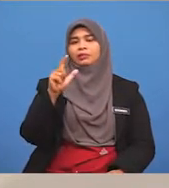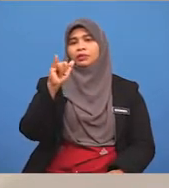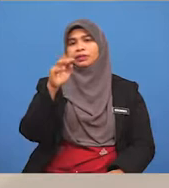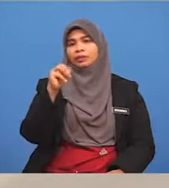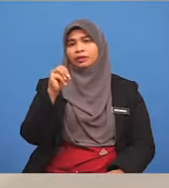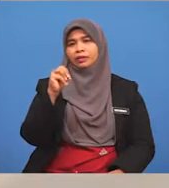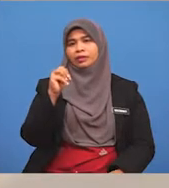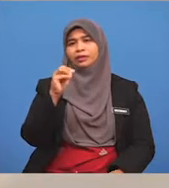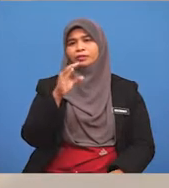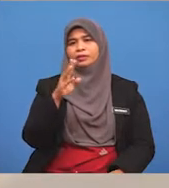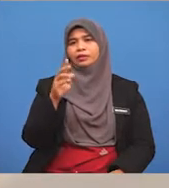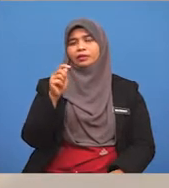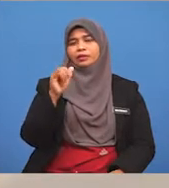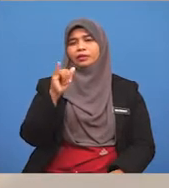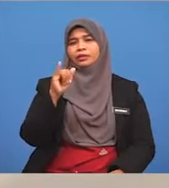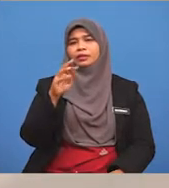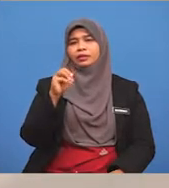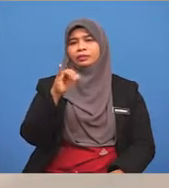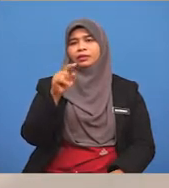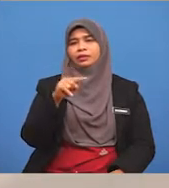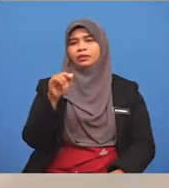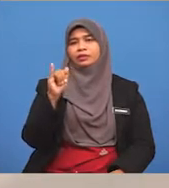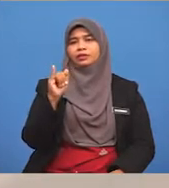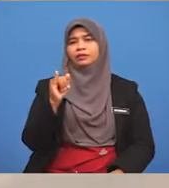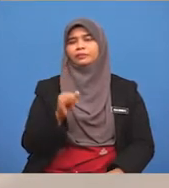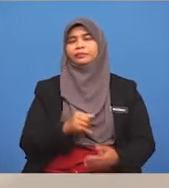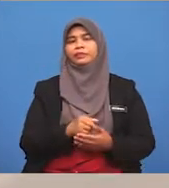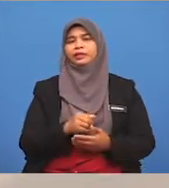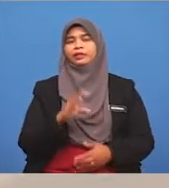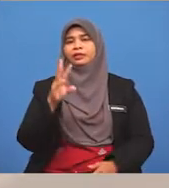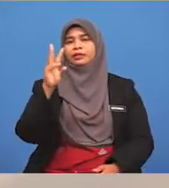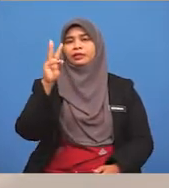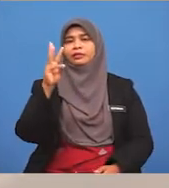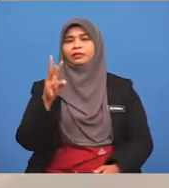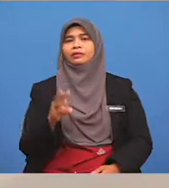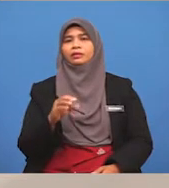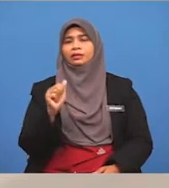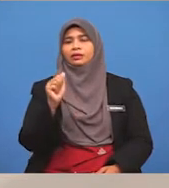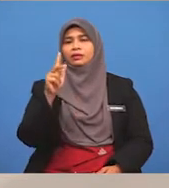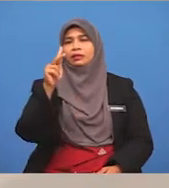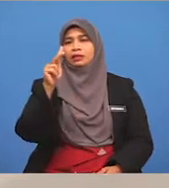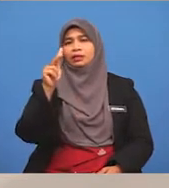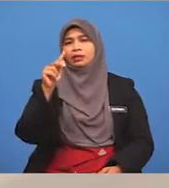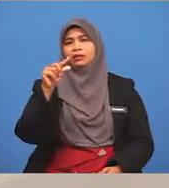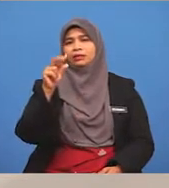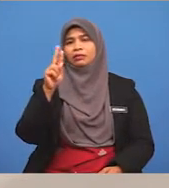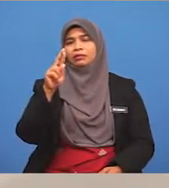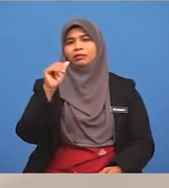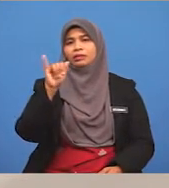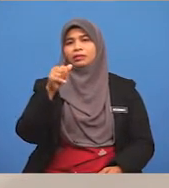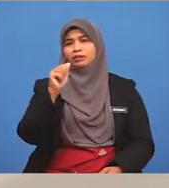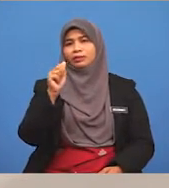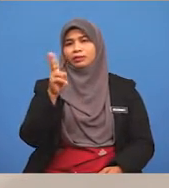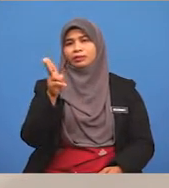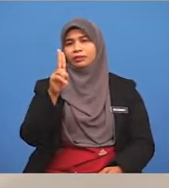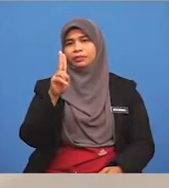At-Tirmizi, An-Nasa'i dan Ibnu Majah. Yang keenam, akhrajahu al-jama'ah, hadis